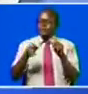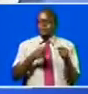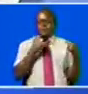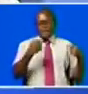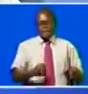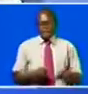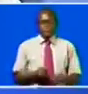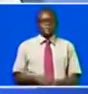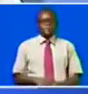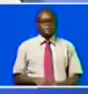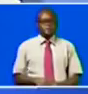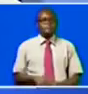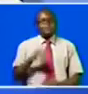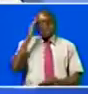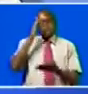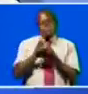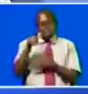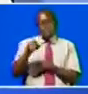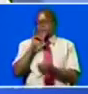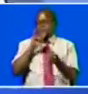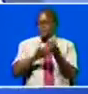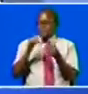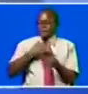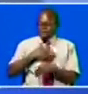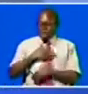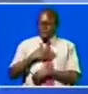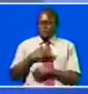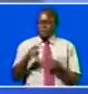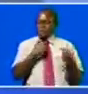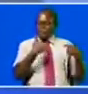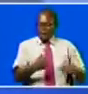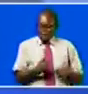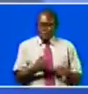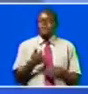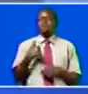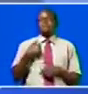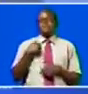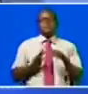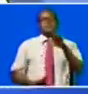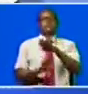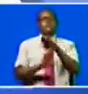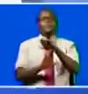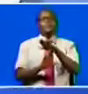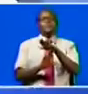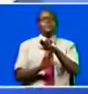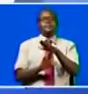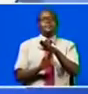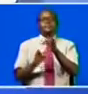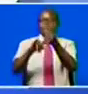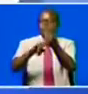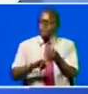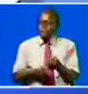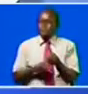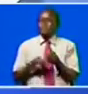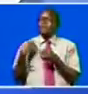kijinga jinga. Lakini kama unajiamini, unajua huu mume wangu mimi kwa moyo wake, hapa ndio mimi najua ninakaa. Na mtu amekuwa amekuweka kwa nyumba, kitu gani